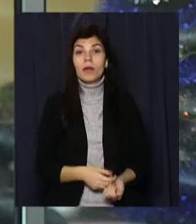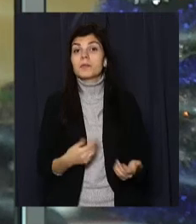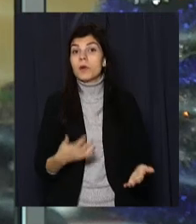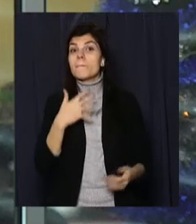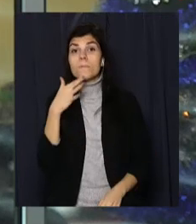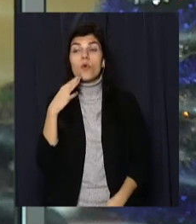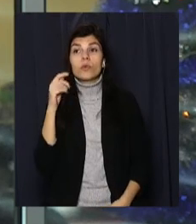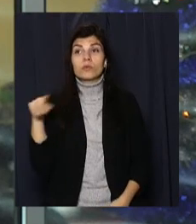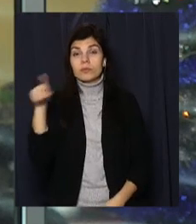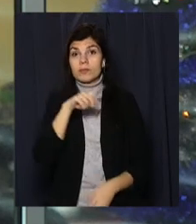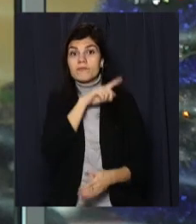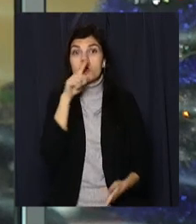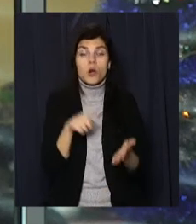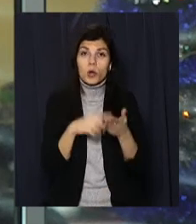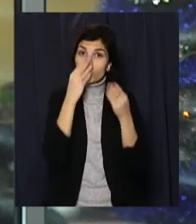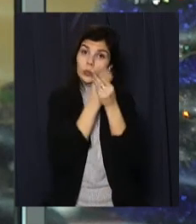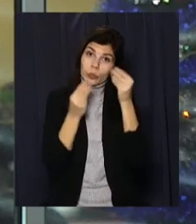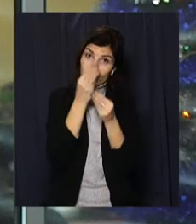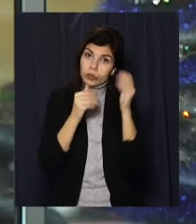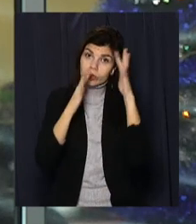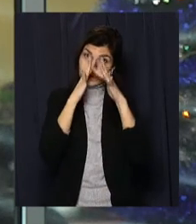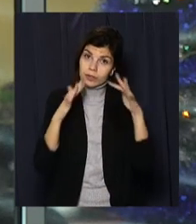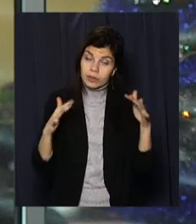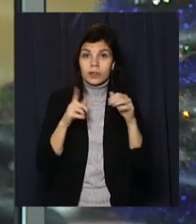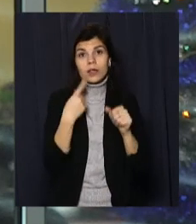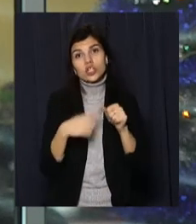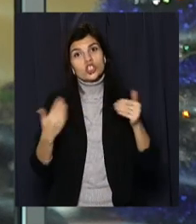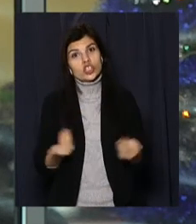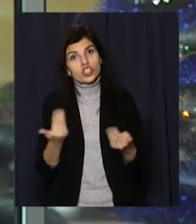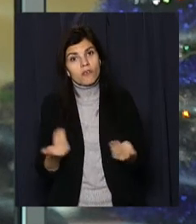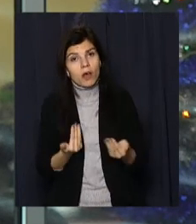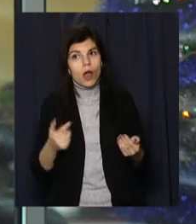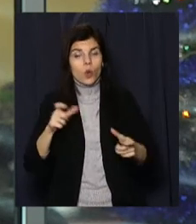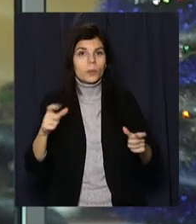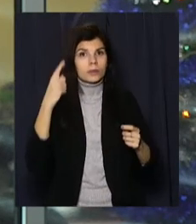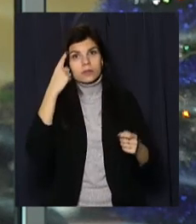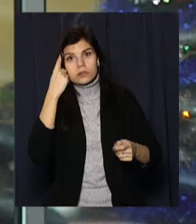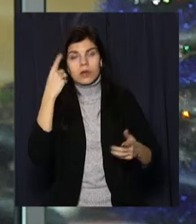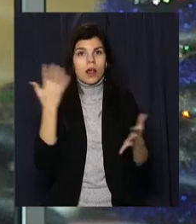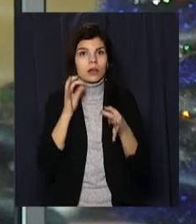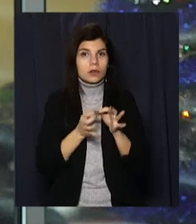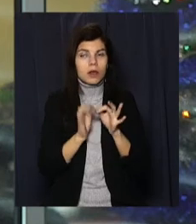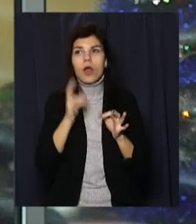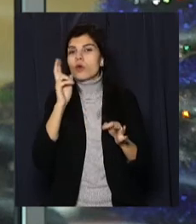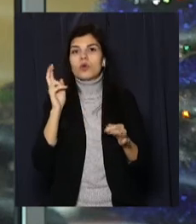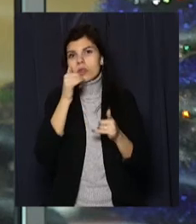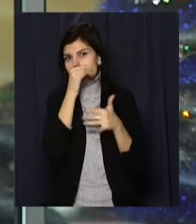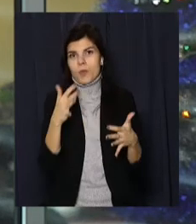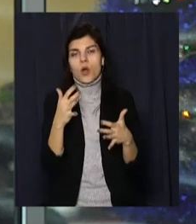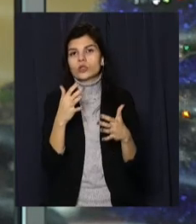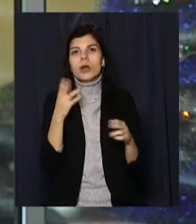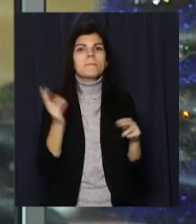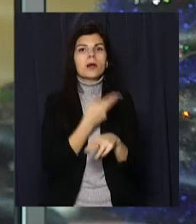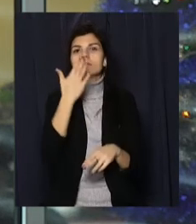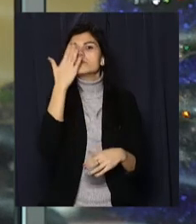питання. Напередодні Нового року щоразу постає питання, яку ялинку обрати. Одні не уявляють свята без аромату